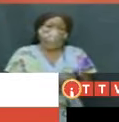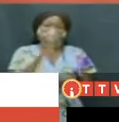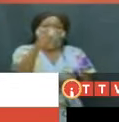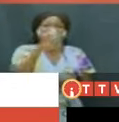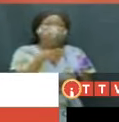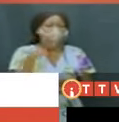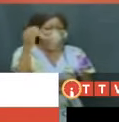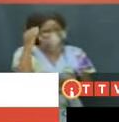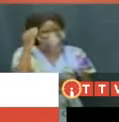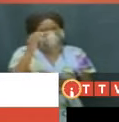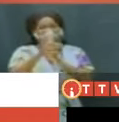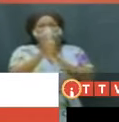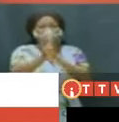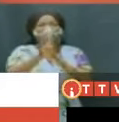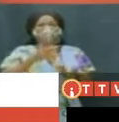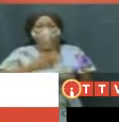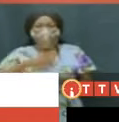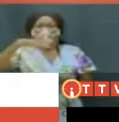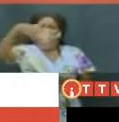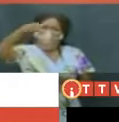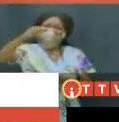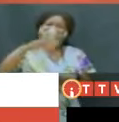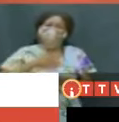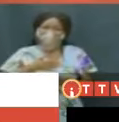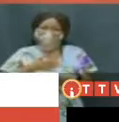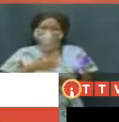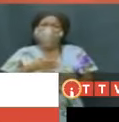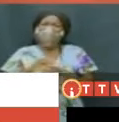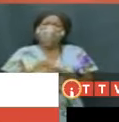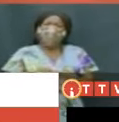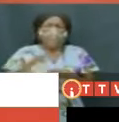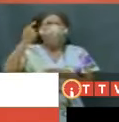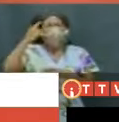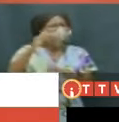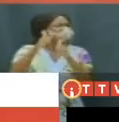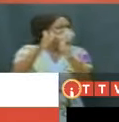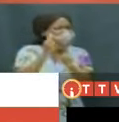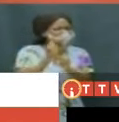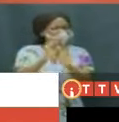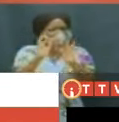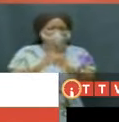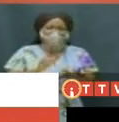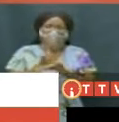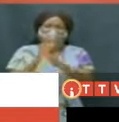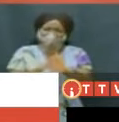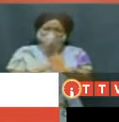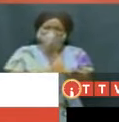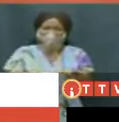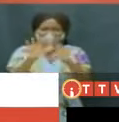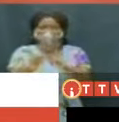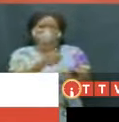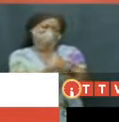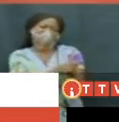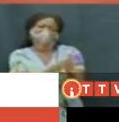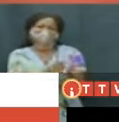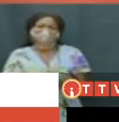bwinobwino anthu akudandaula maiko ambiri mu Africa muno sanalandire akatemera wina aliyense ndipo akuona kuti miyoyo yawo ili pa